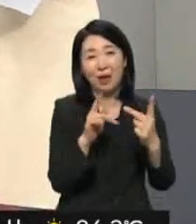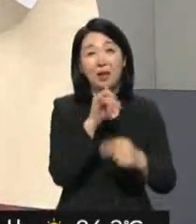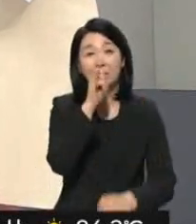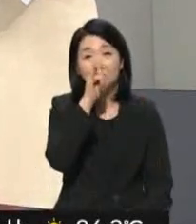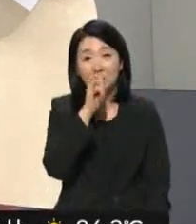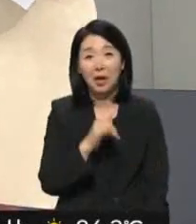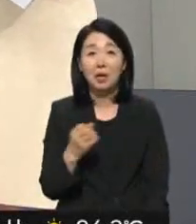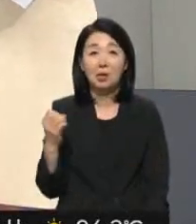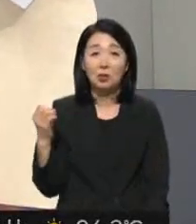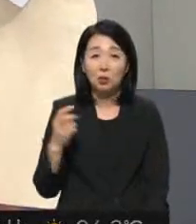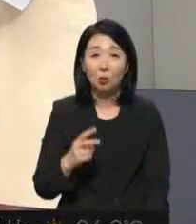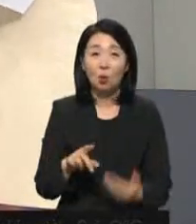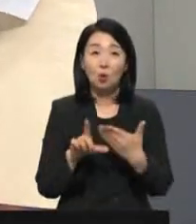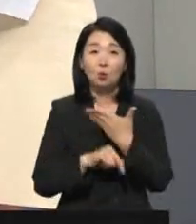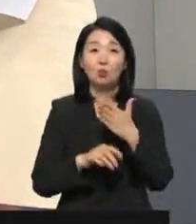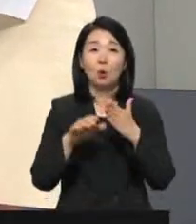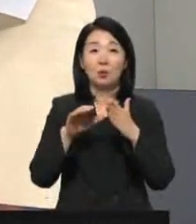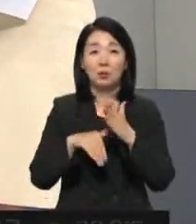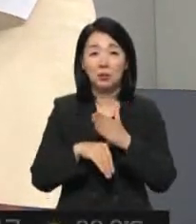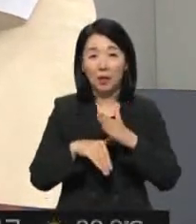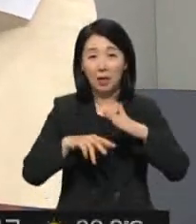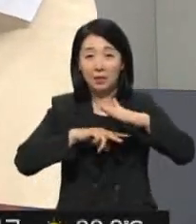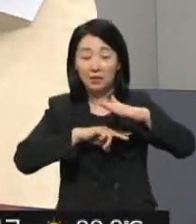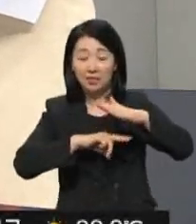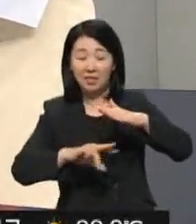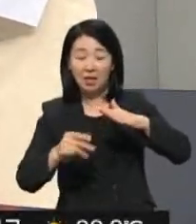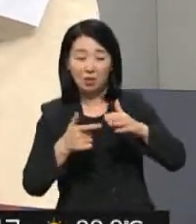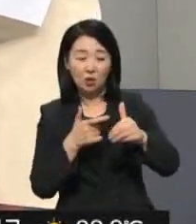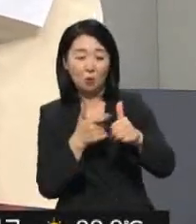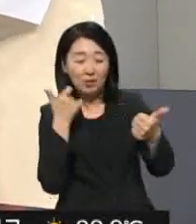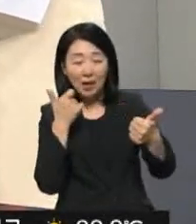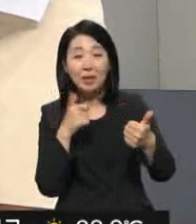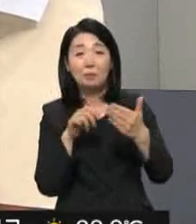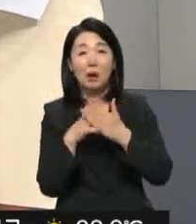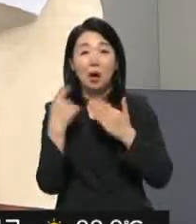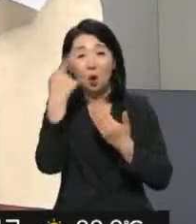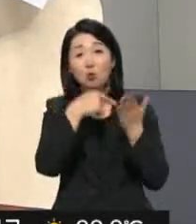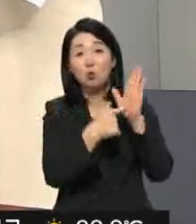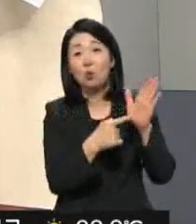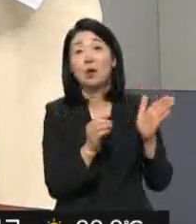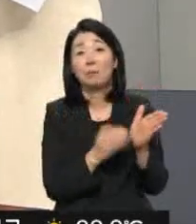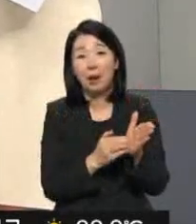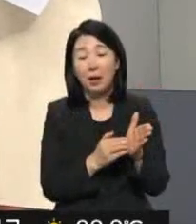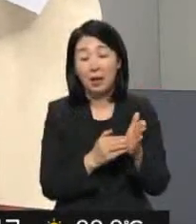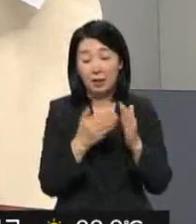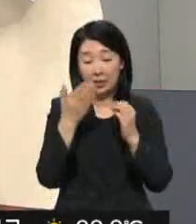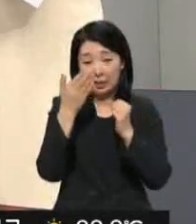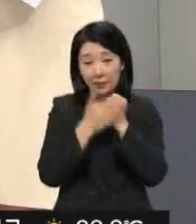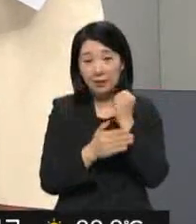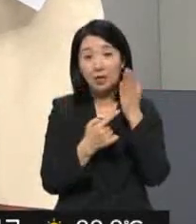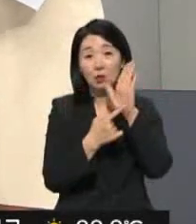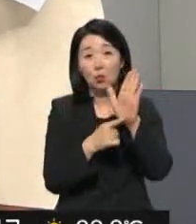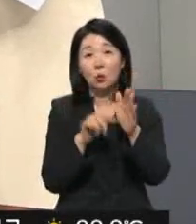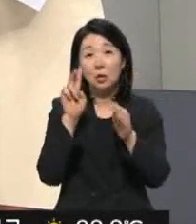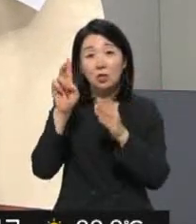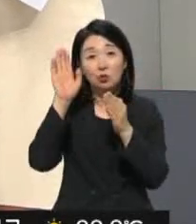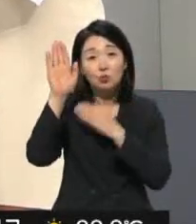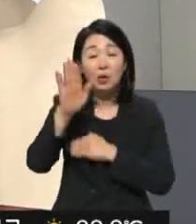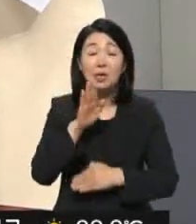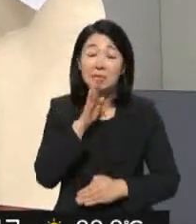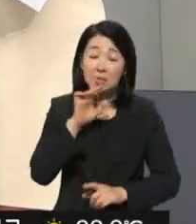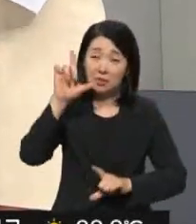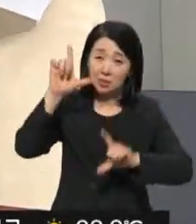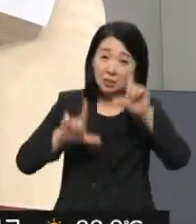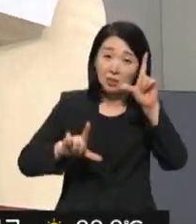피의자 전주환의 얼굴이 공개되면서 또 한 차례 논란이 됐는데요. 바로 사진 공개 이틀 뒤 실제로 공개된